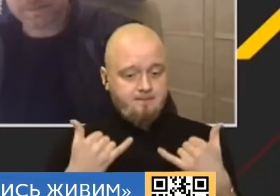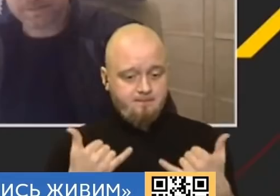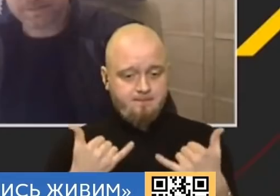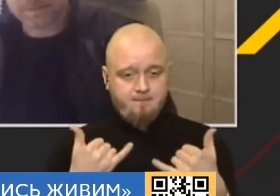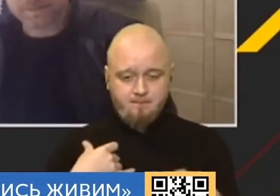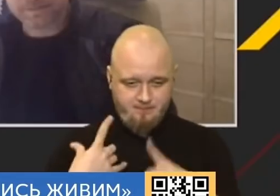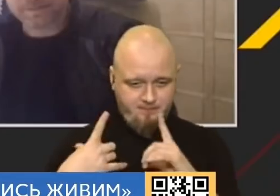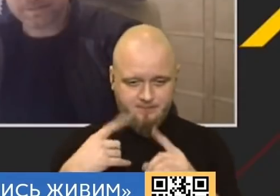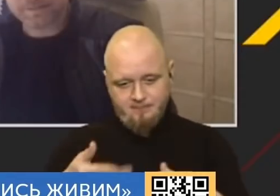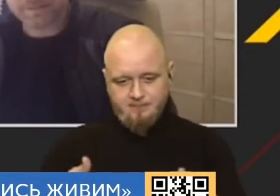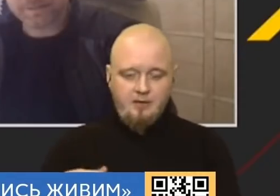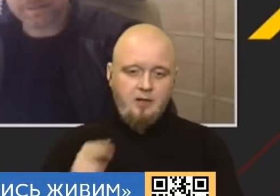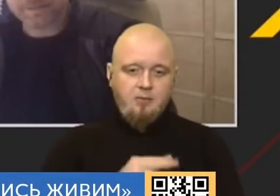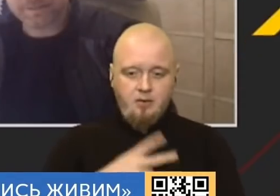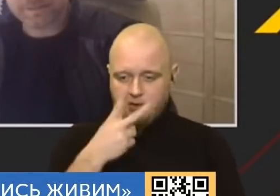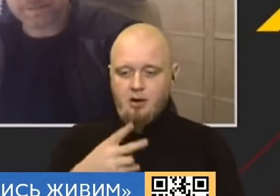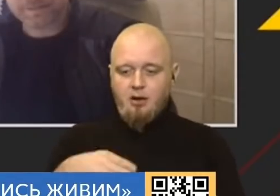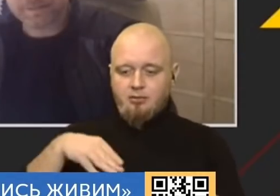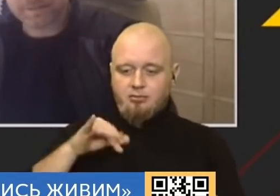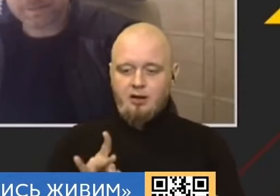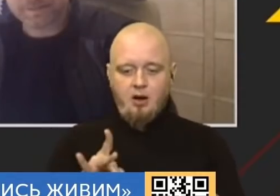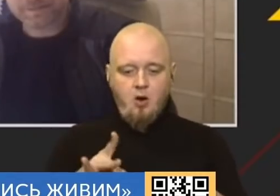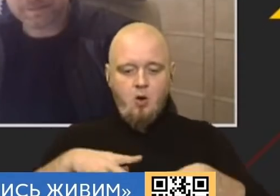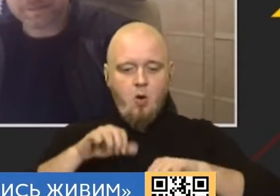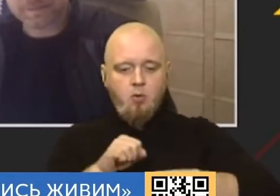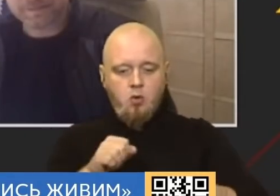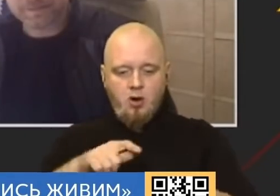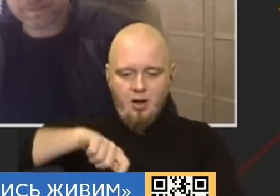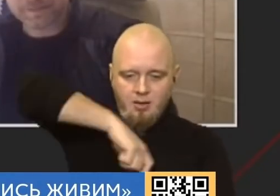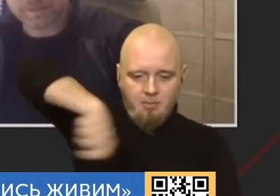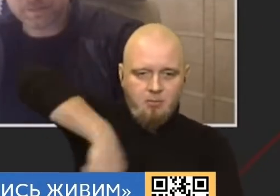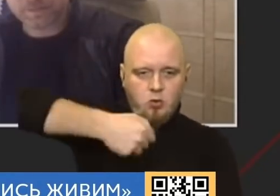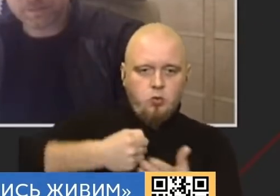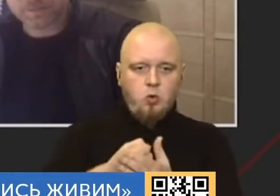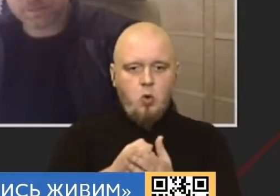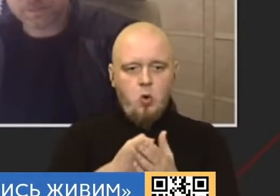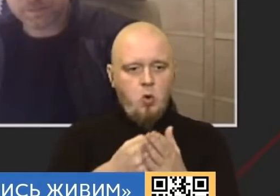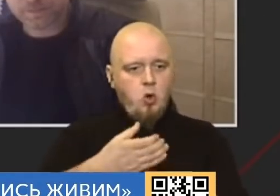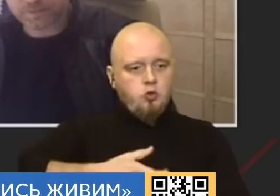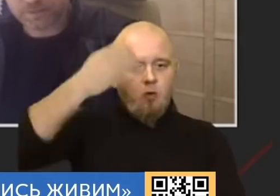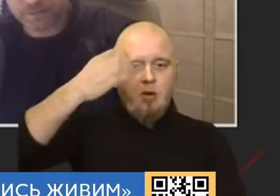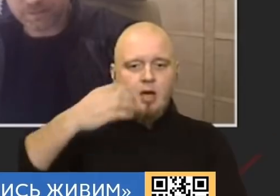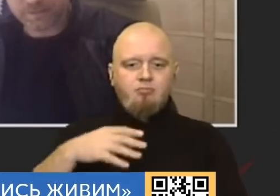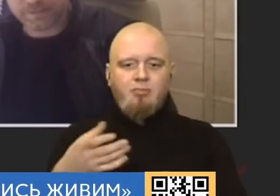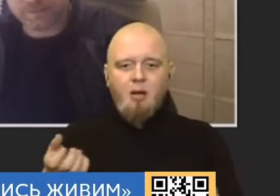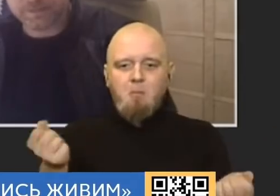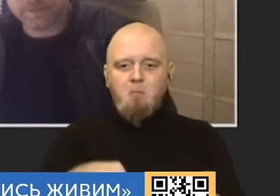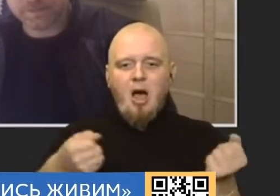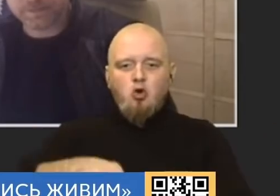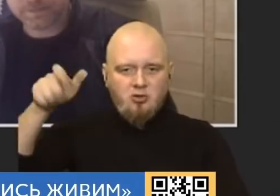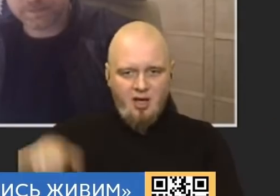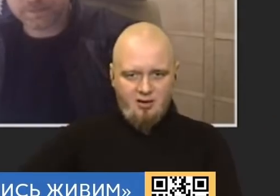Щойно йшов на роботу, бачив, як тероборона примотує до стовба мародера, як вони сказали. Як ви ставитеся до